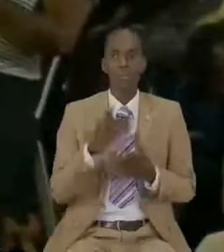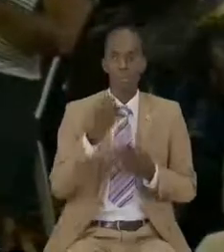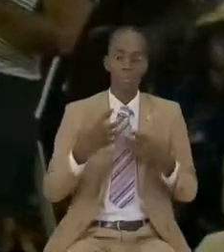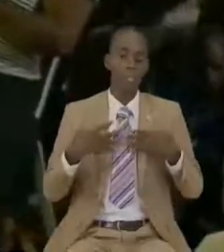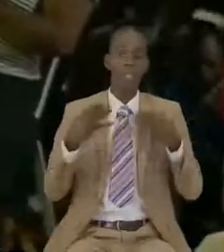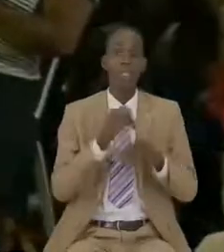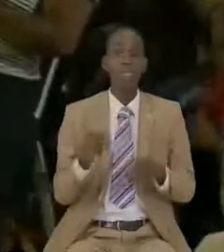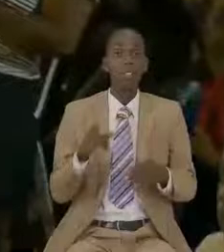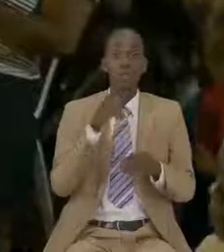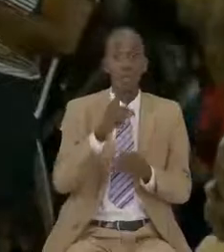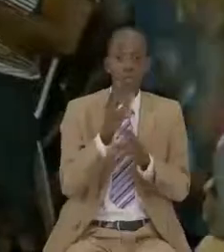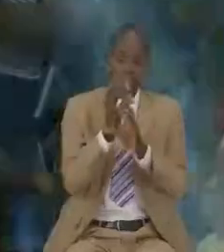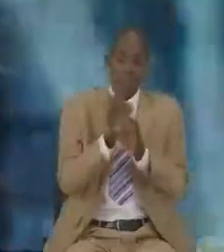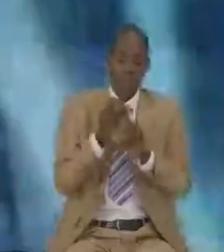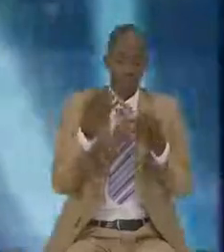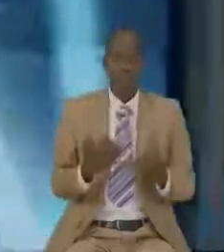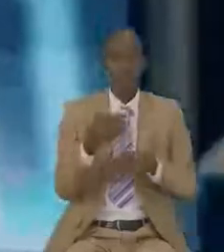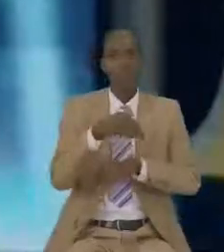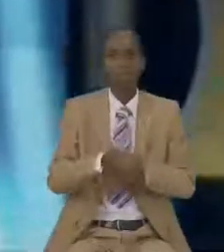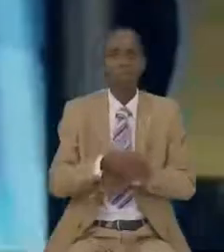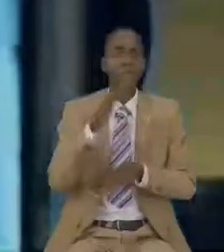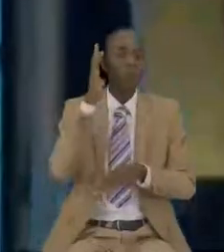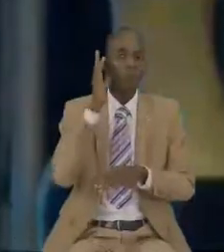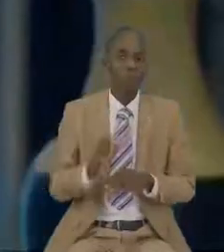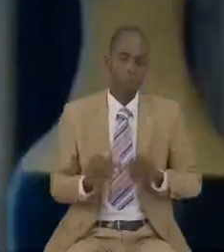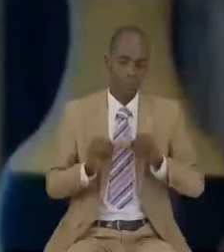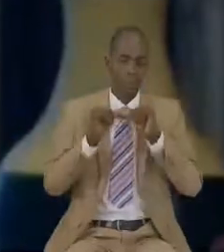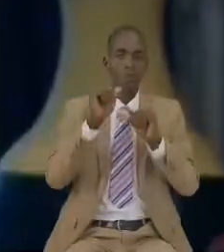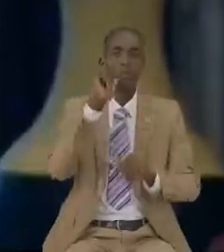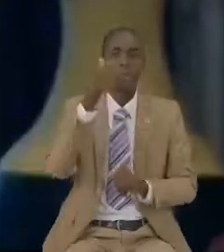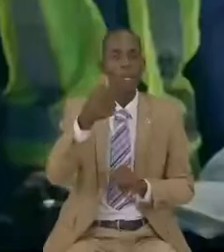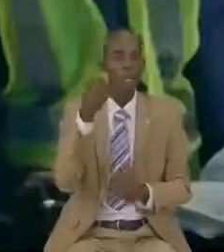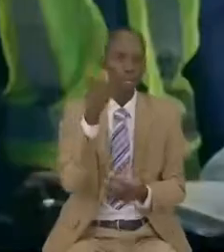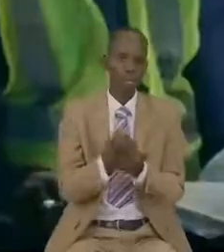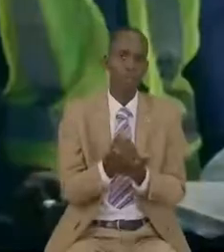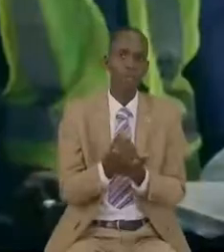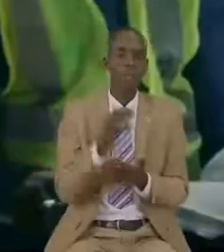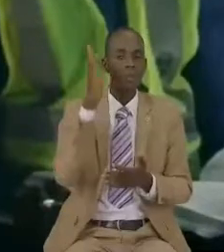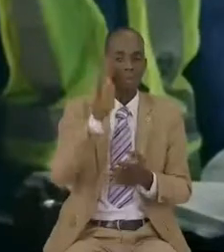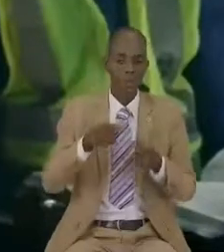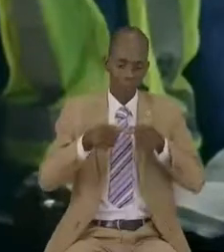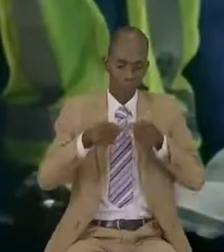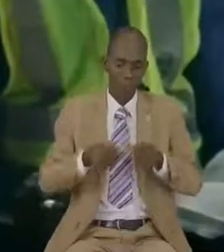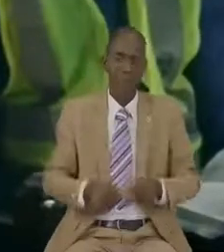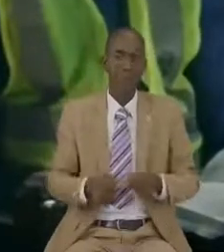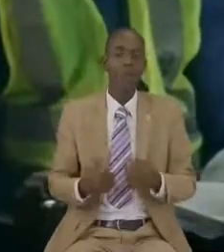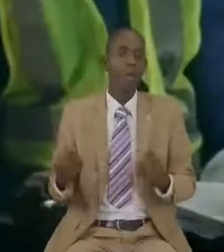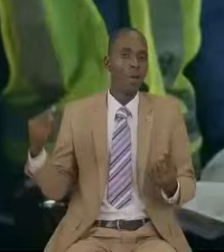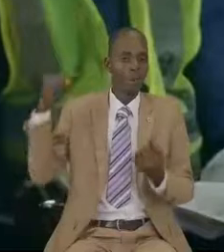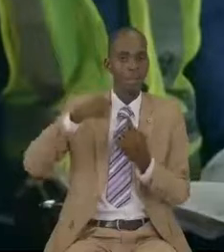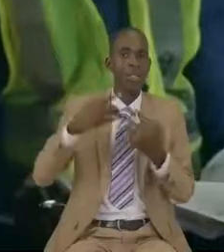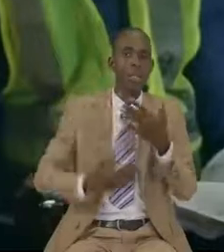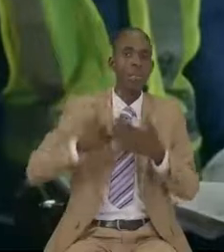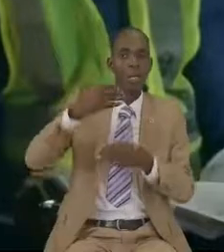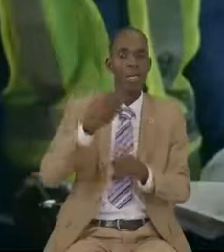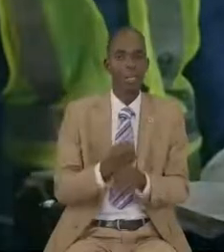tu auras ce soir va continuer demain. Elle va demeurer jusqu'à l'année prochaine.